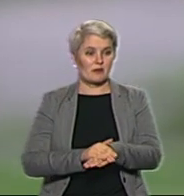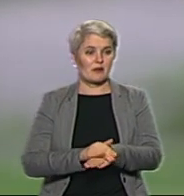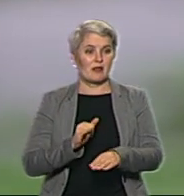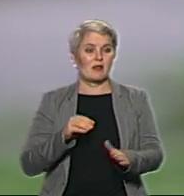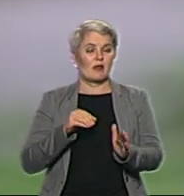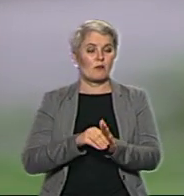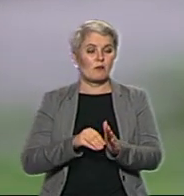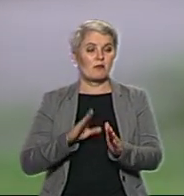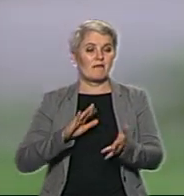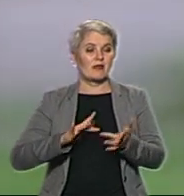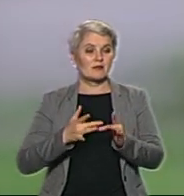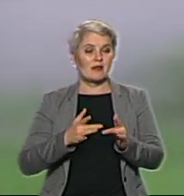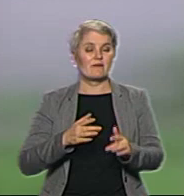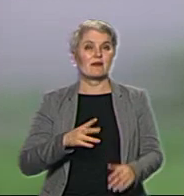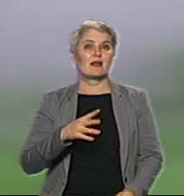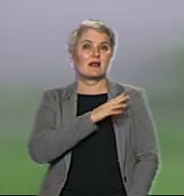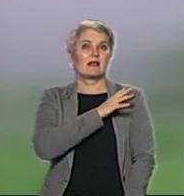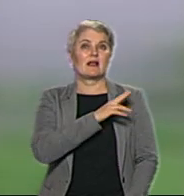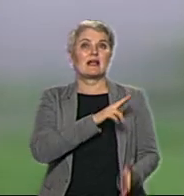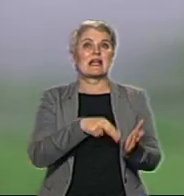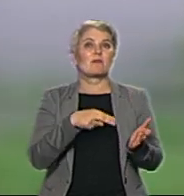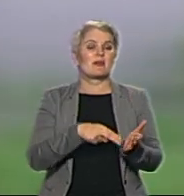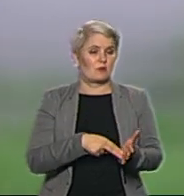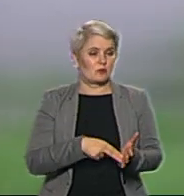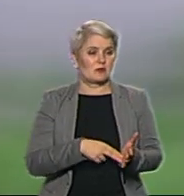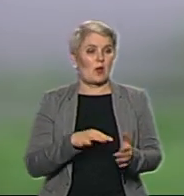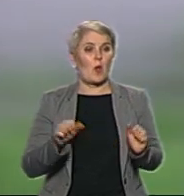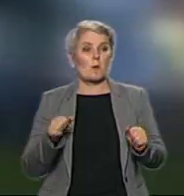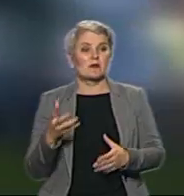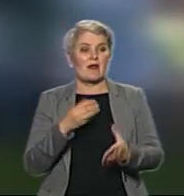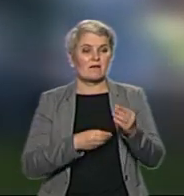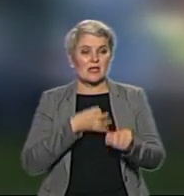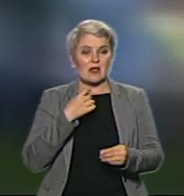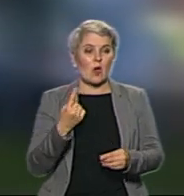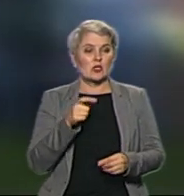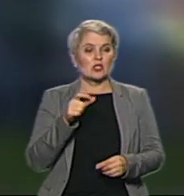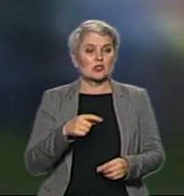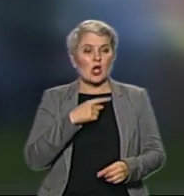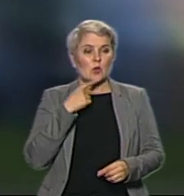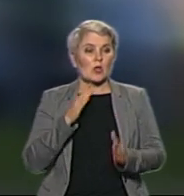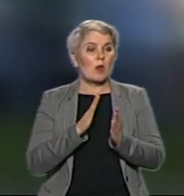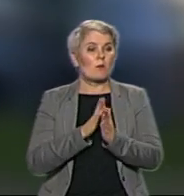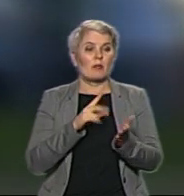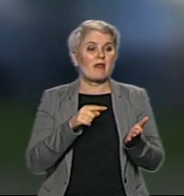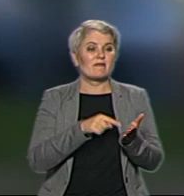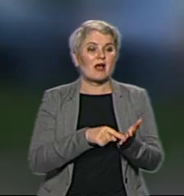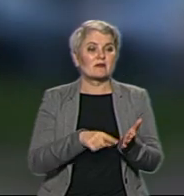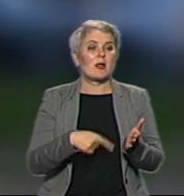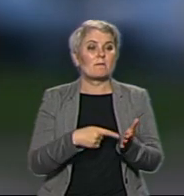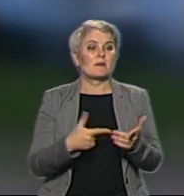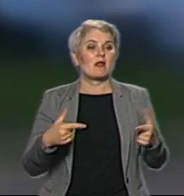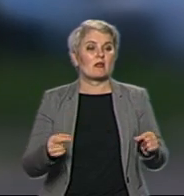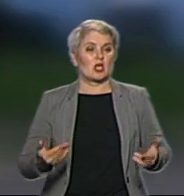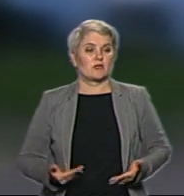виклали в мережу в Санкт-Петербурзі. Про можливі фальсифікації нам розповів один з жителів Росії. Попросив не вказувати місто, де він живе,